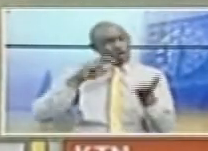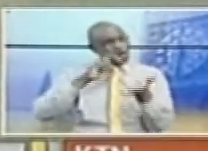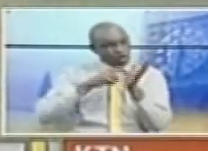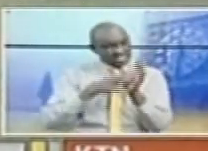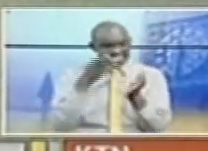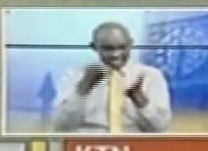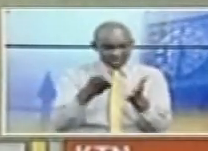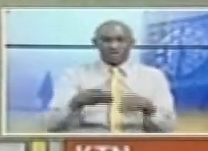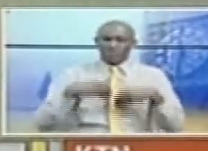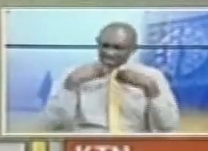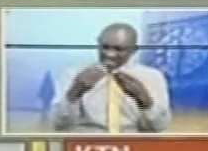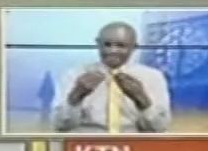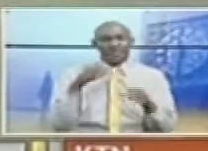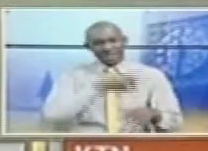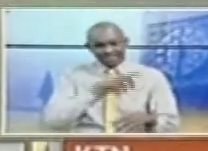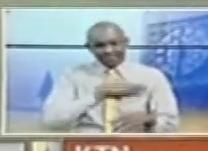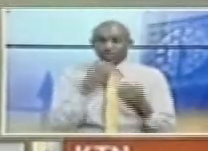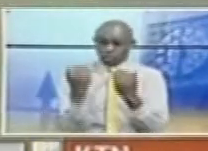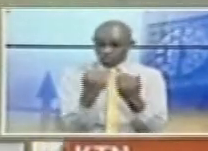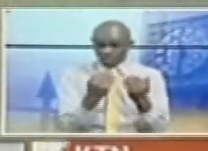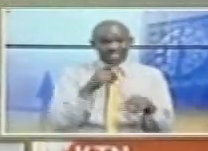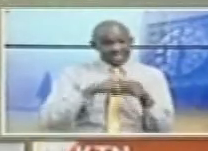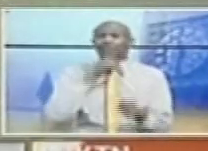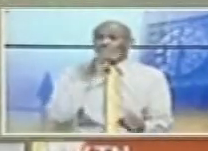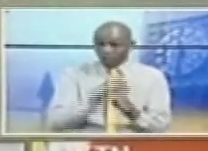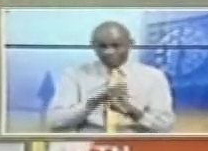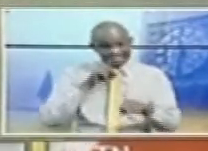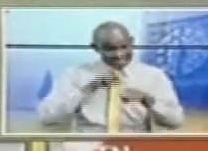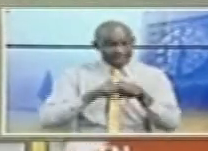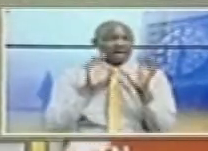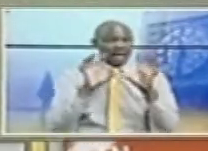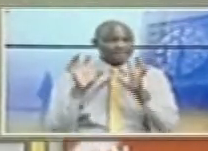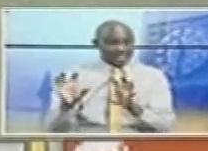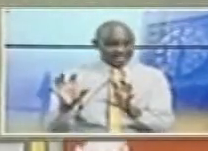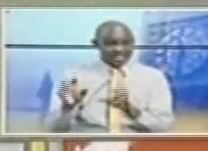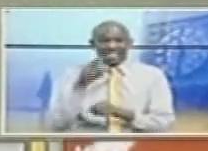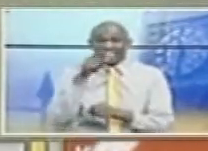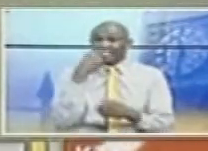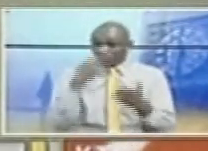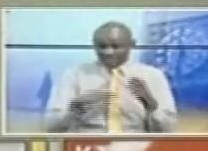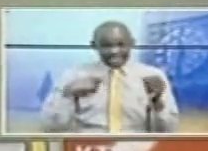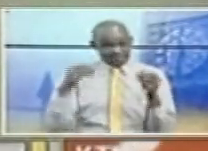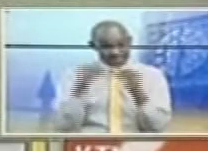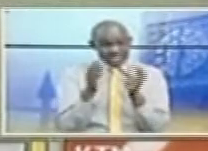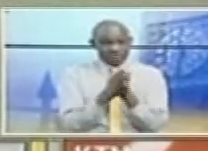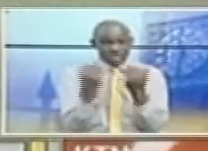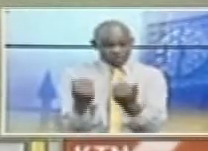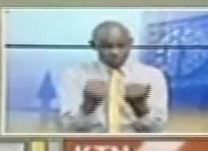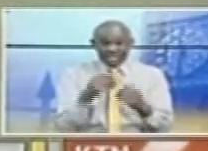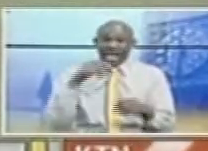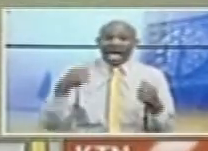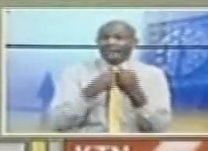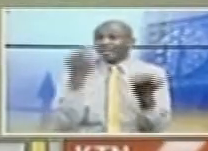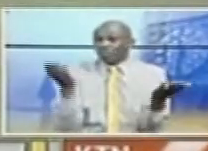zinazotolewa zinawafaidi vijana kama walivyoahidi wakati wa kampeni. Haya yamejiri katika kongamano la vijana